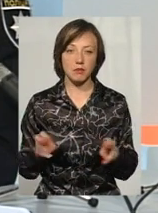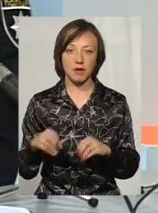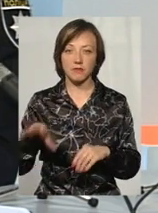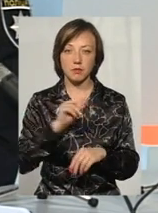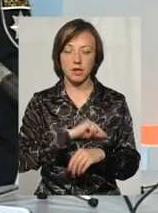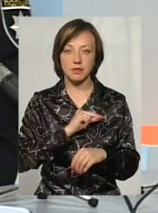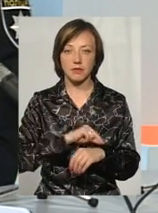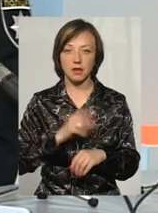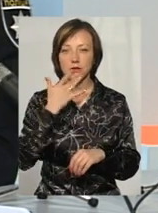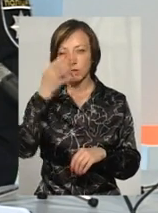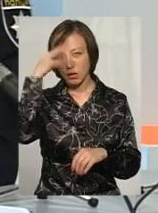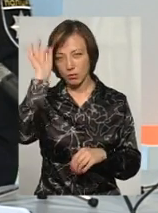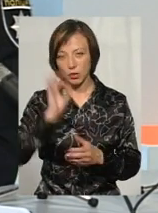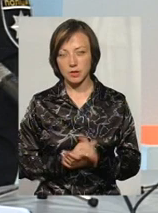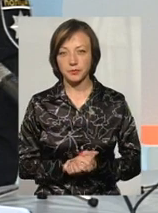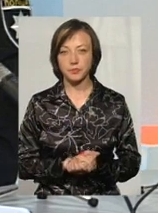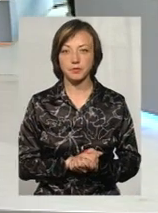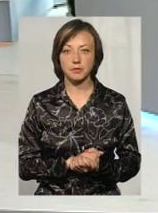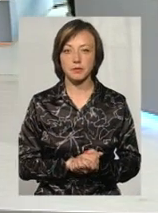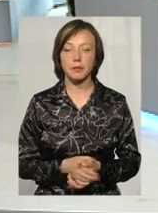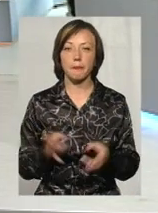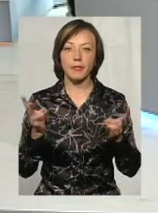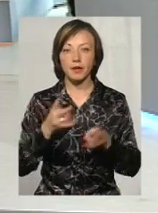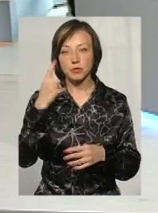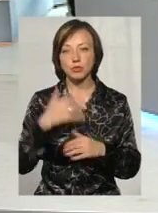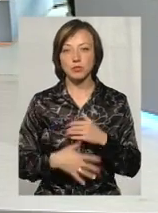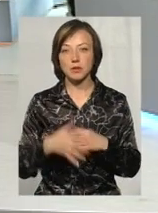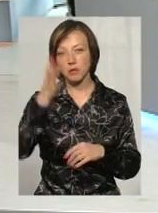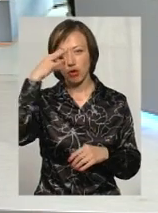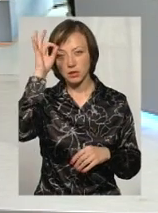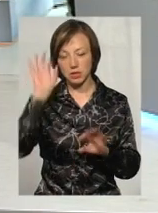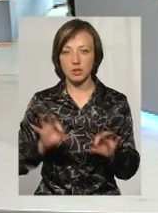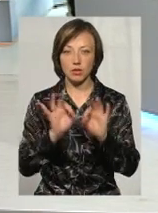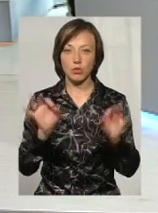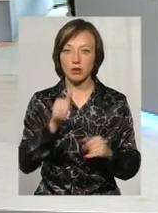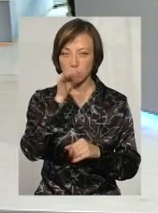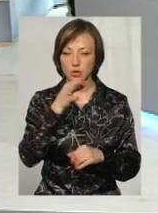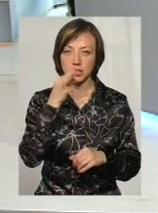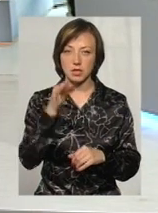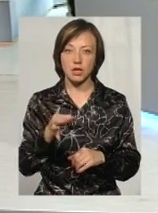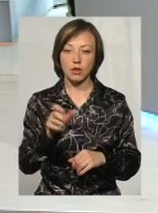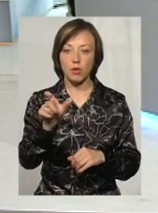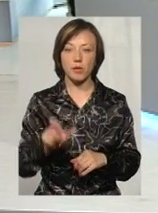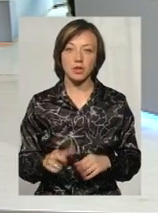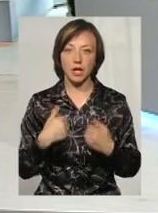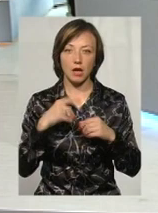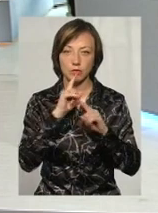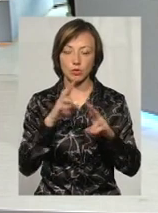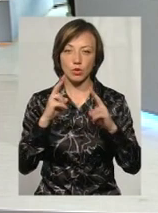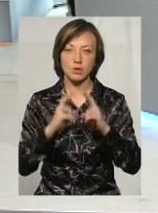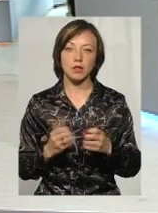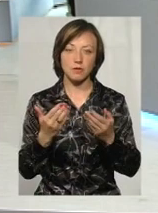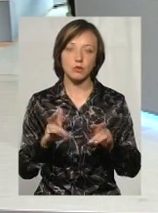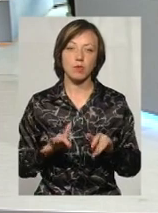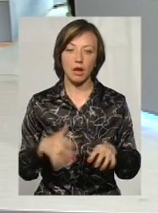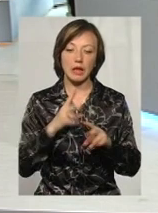всі працівники Національної поліції. Потрібно зрозуміти, що поліцейський ніколи не може сказати громадянину: ні, я не буду розглядати твою справу,